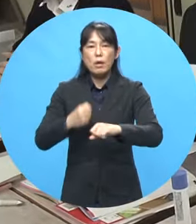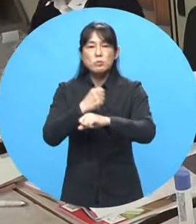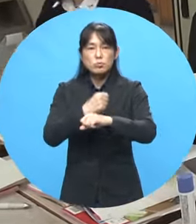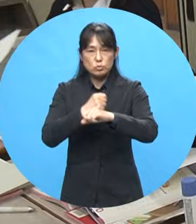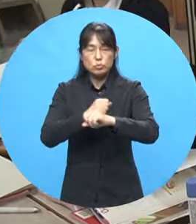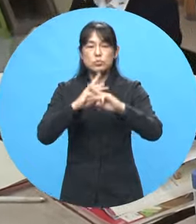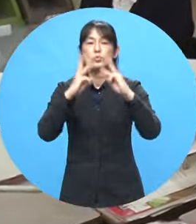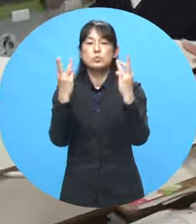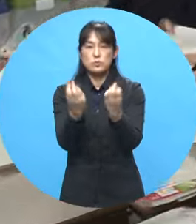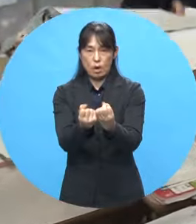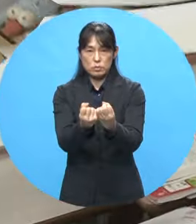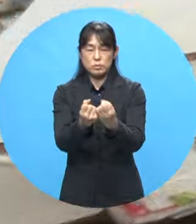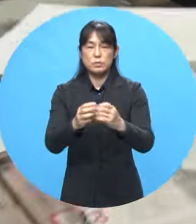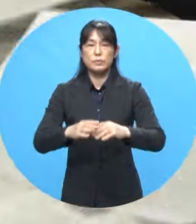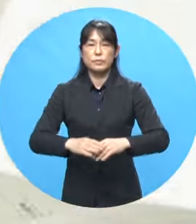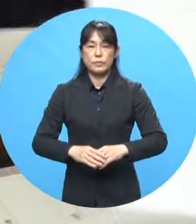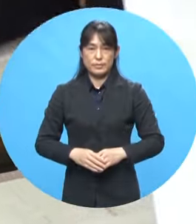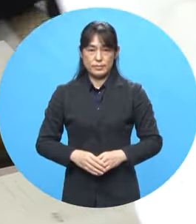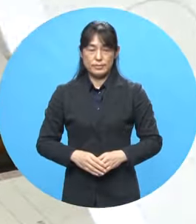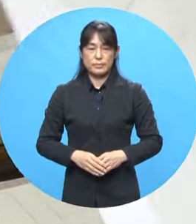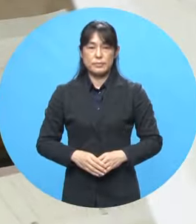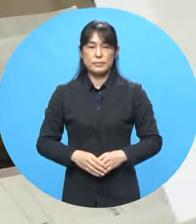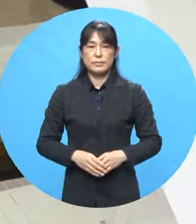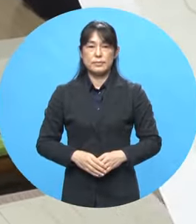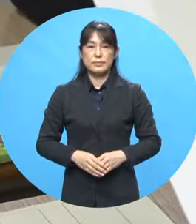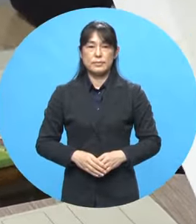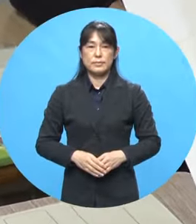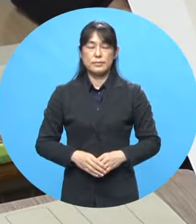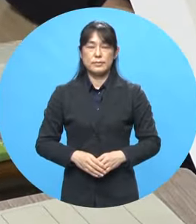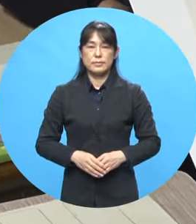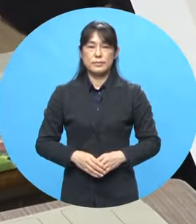グループワークも行われました。